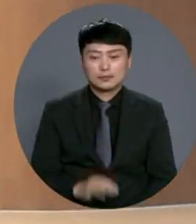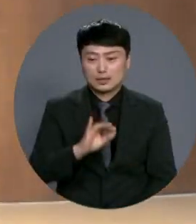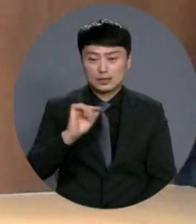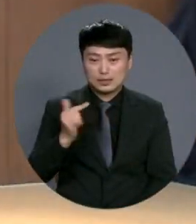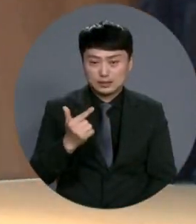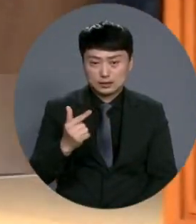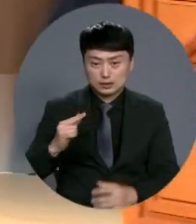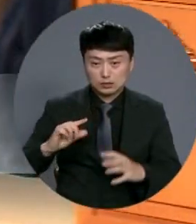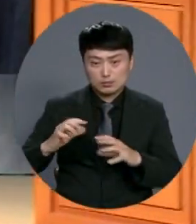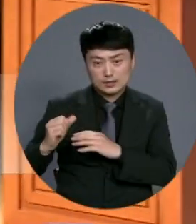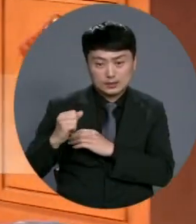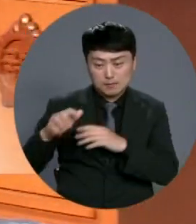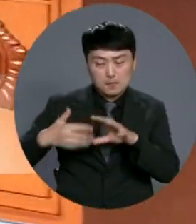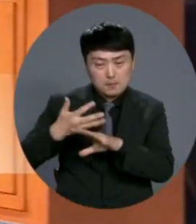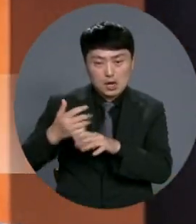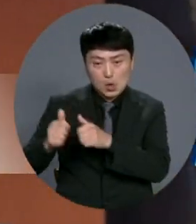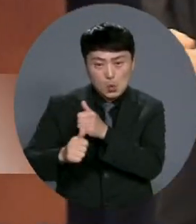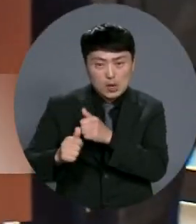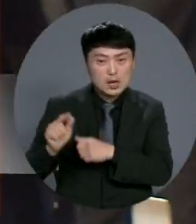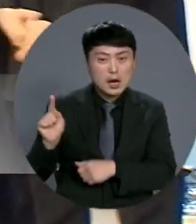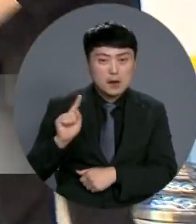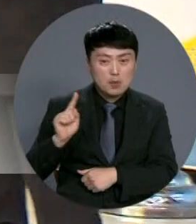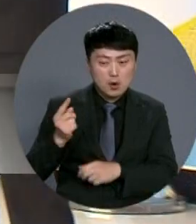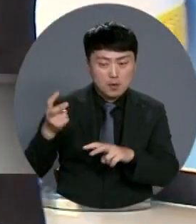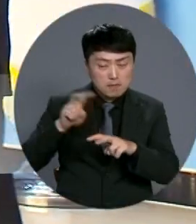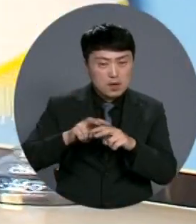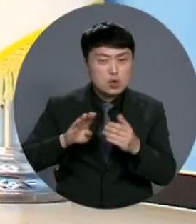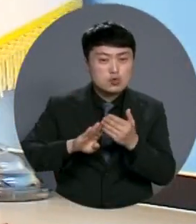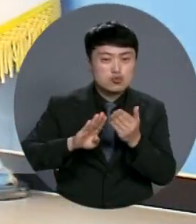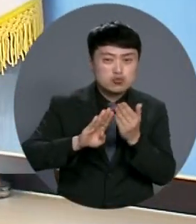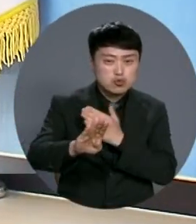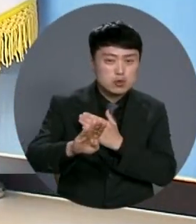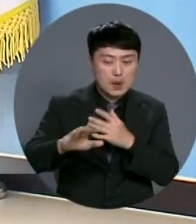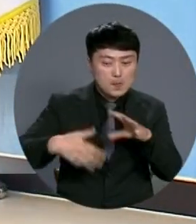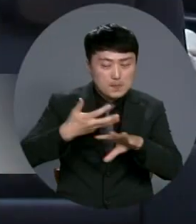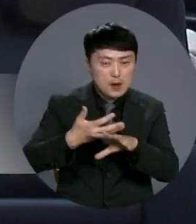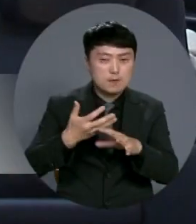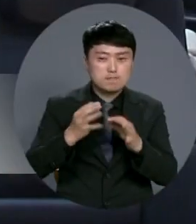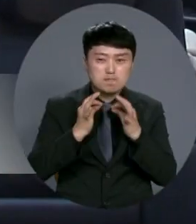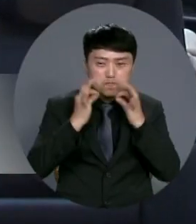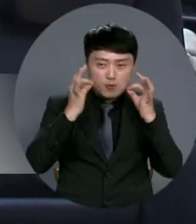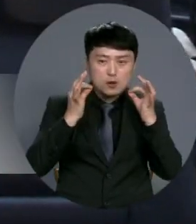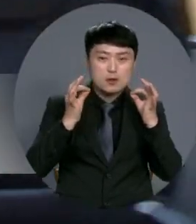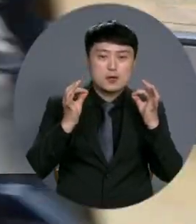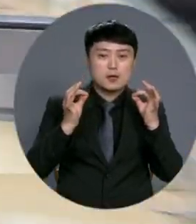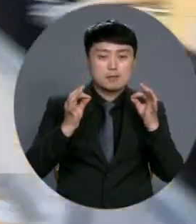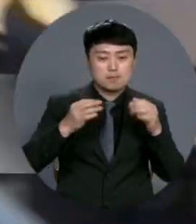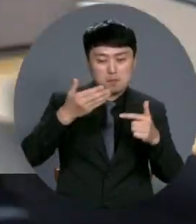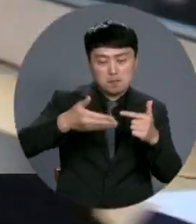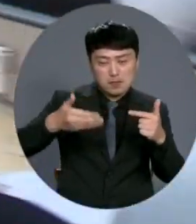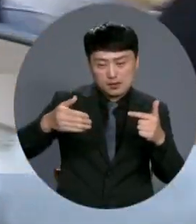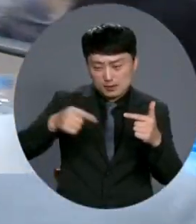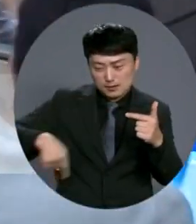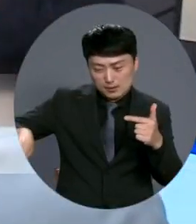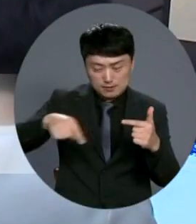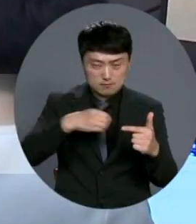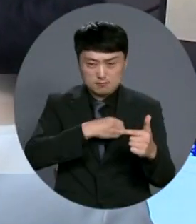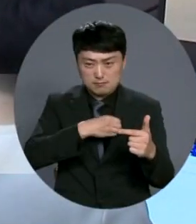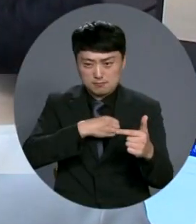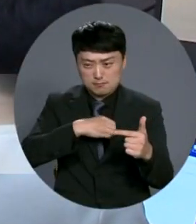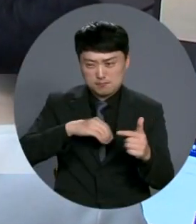인요한 국민의힘 혁신위원장은 임명되자마자 제대로 된 혁신을 위해선 낙동강 하류 세력은 뒷전에 서야